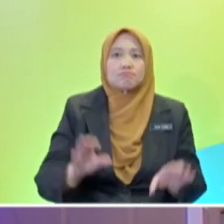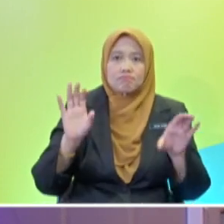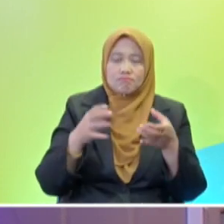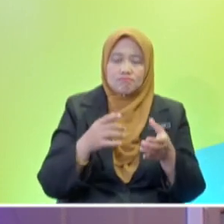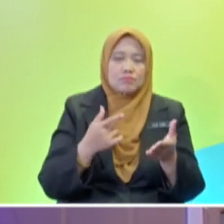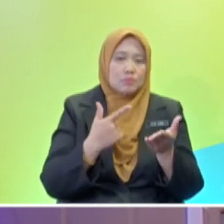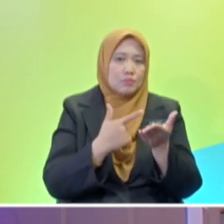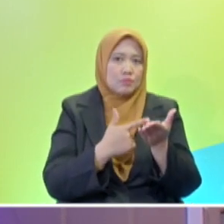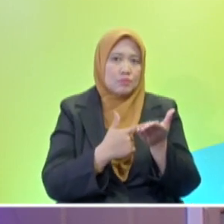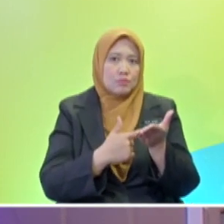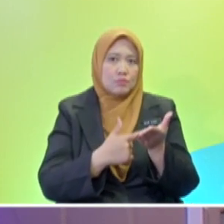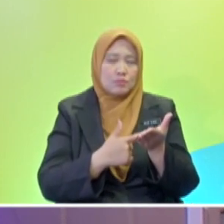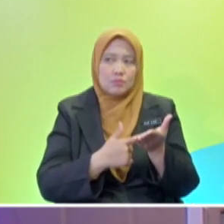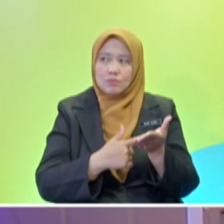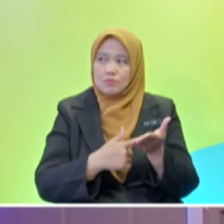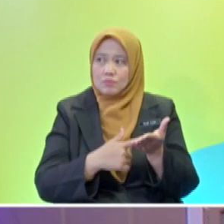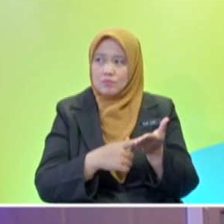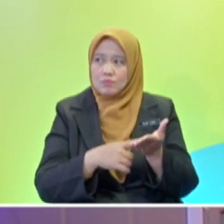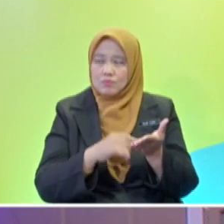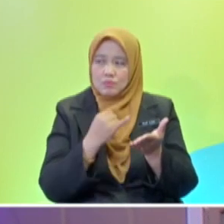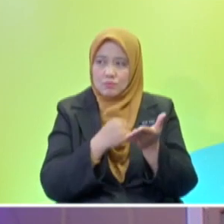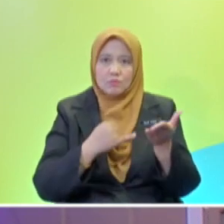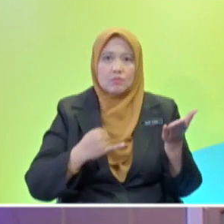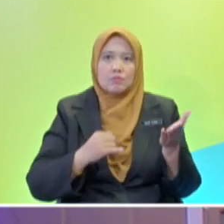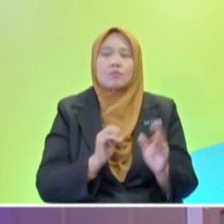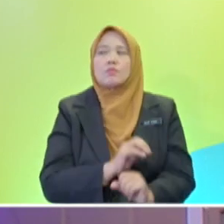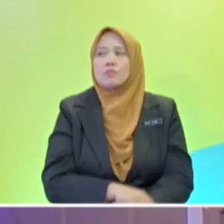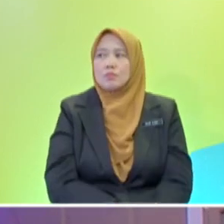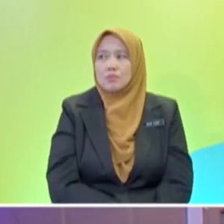yang kedua Oke